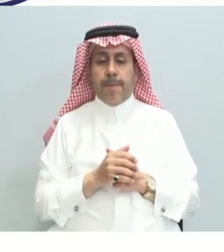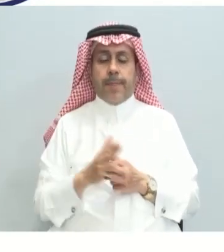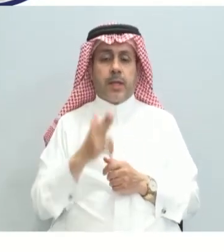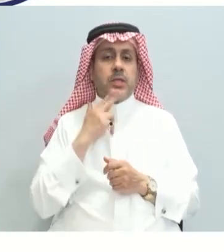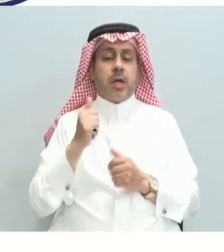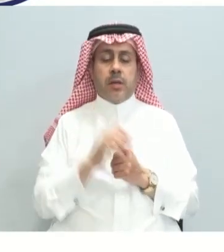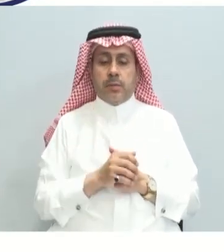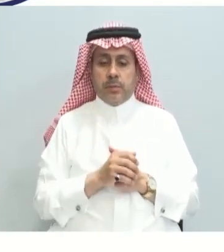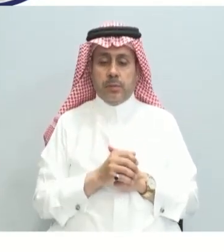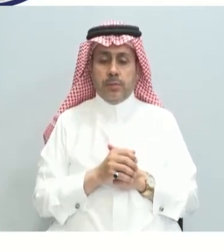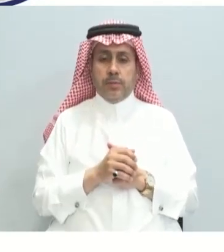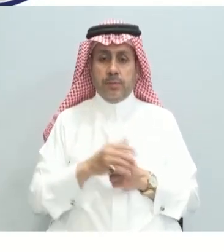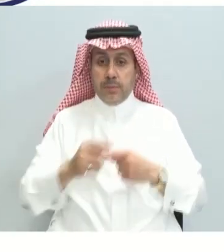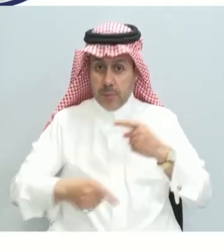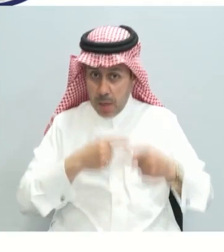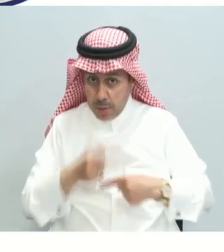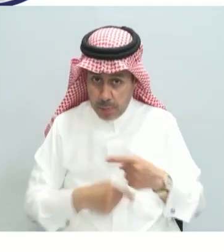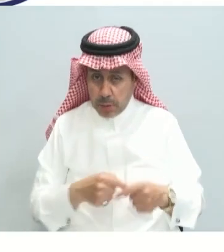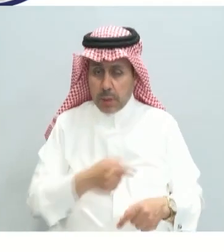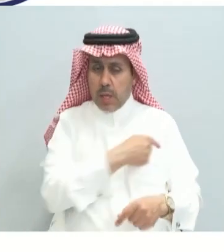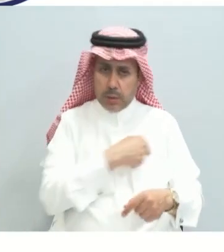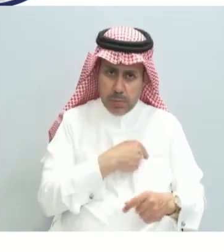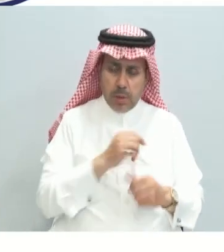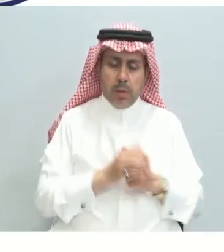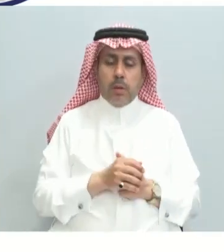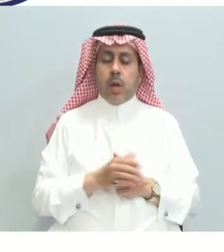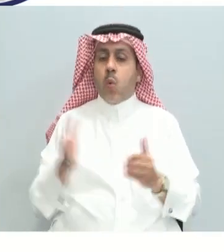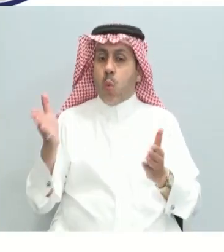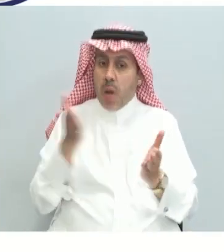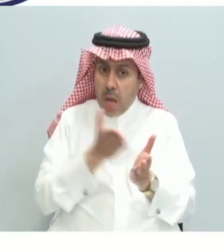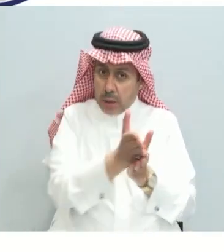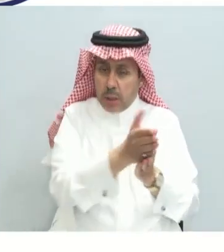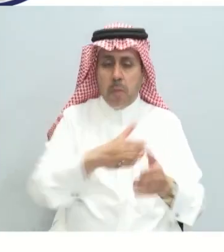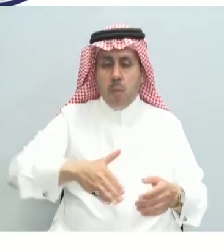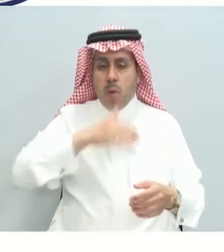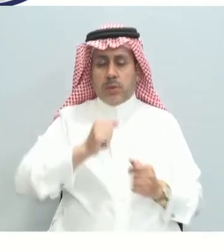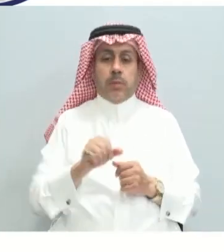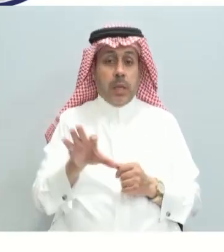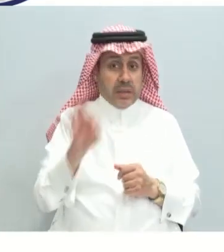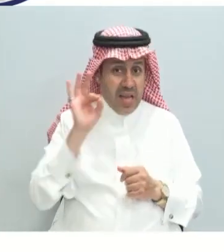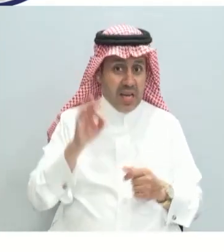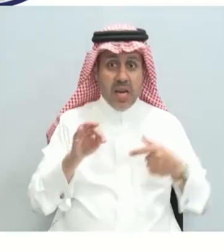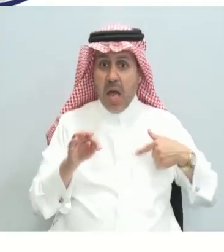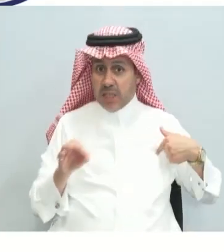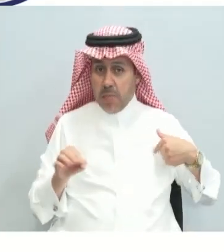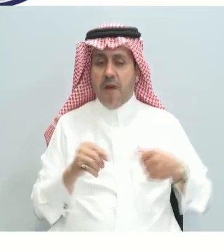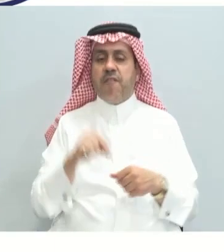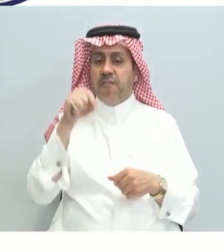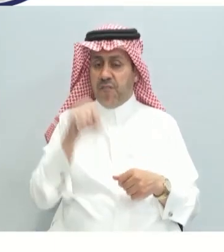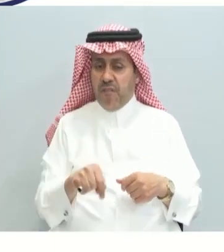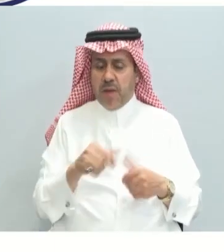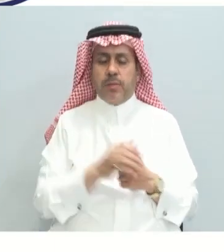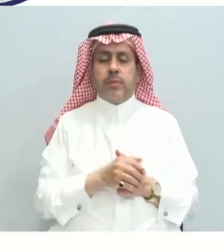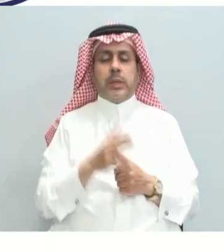بصلاحه. فدائما ندعو الأسماء، ومن هدي النبي صلى الله عليه وسلم أننا نختار الأسماء ذات